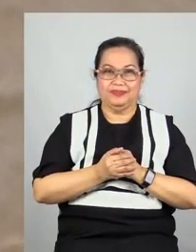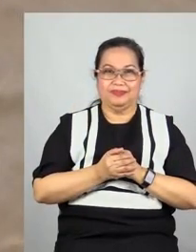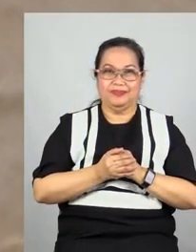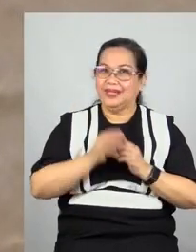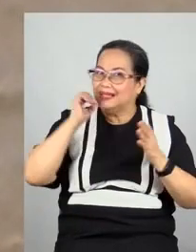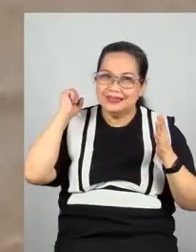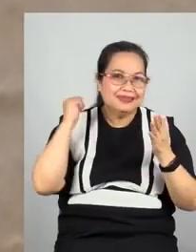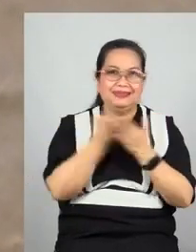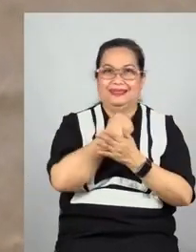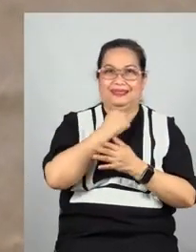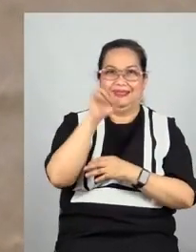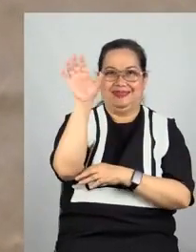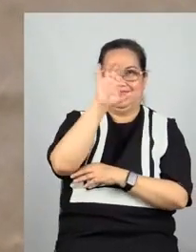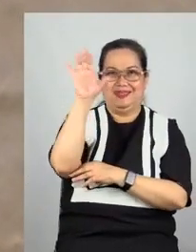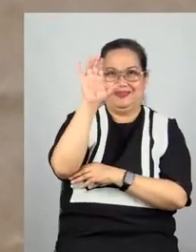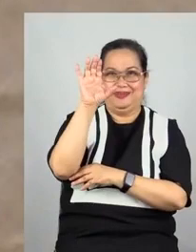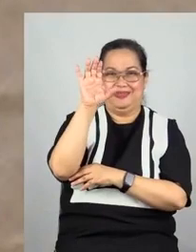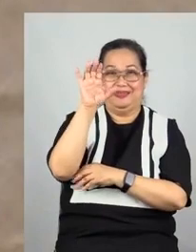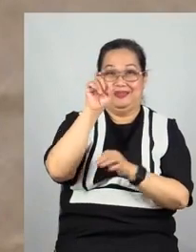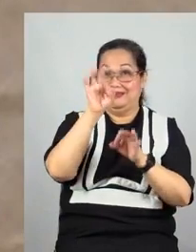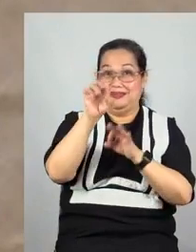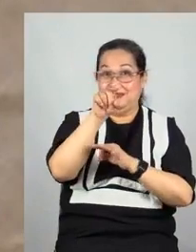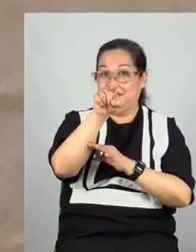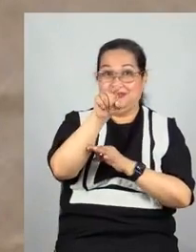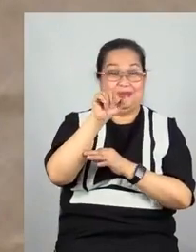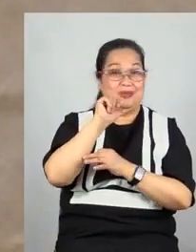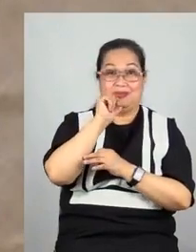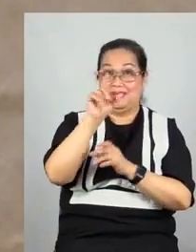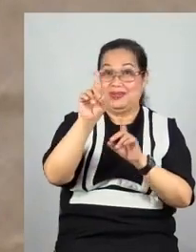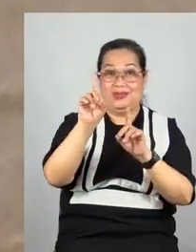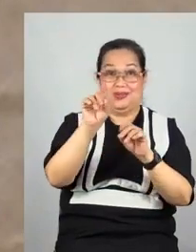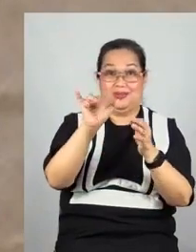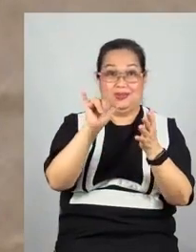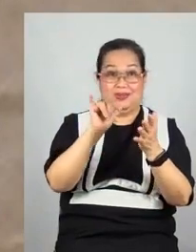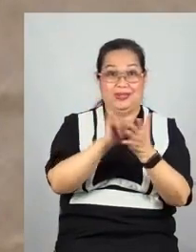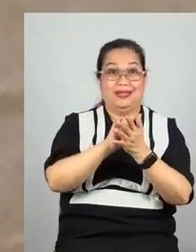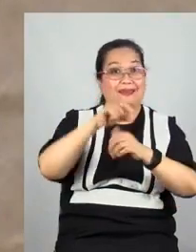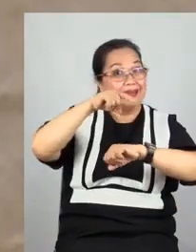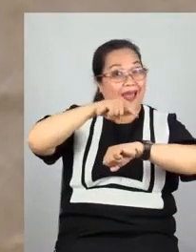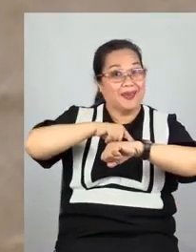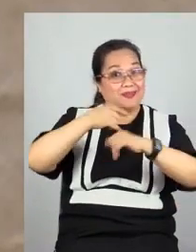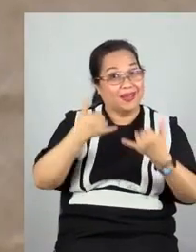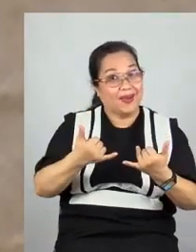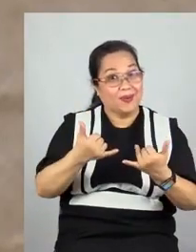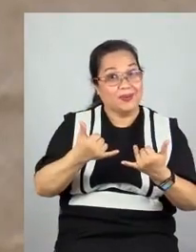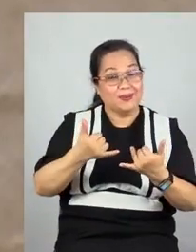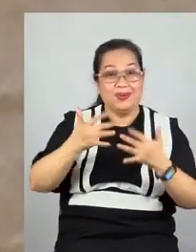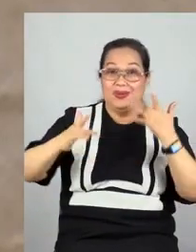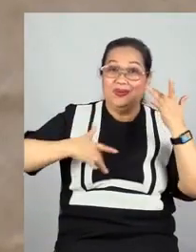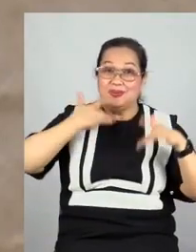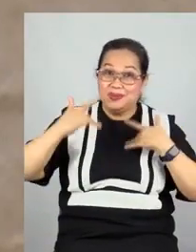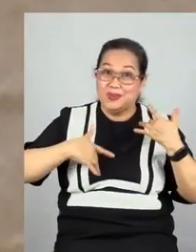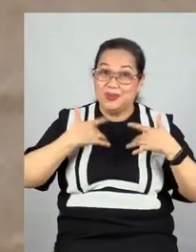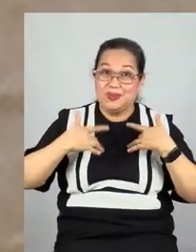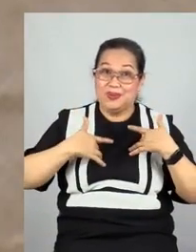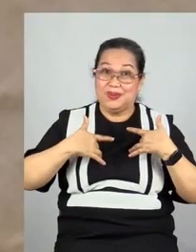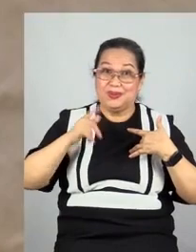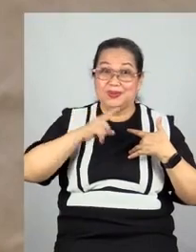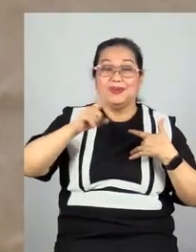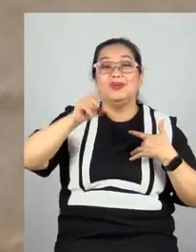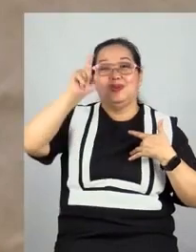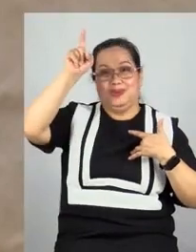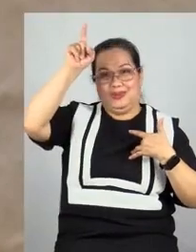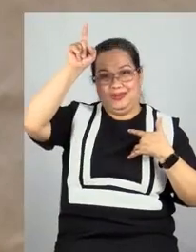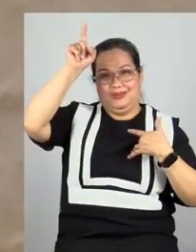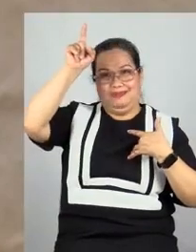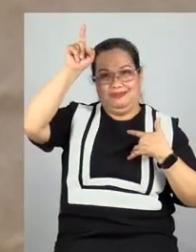sayang ang Pasko kung hindi nyo gagamitin yung season of joy na ito.